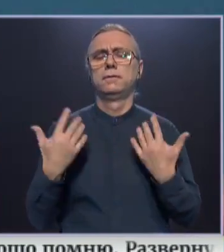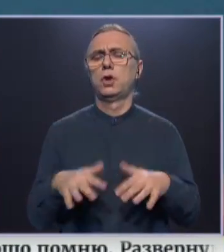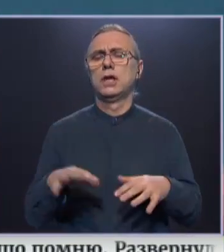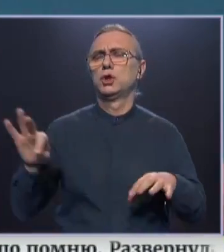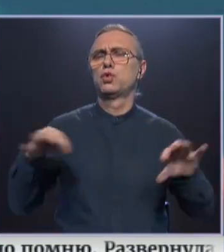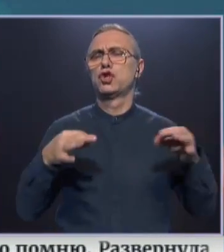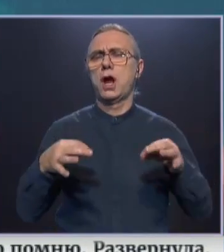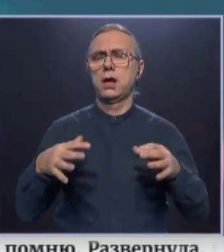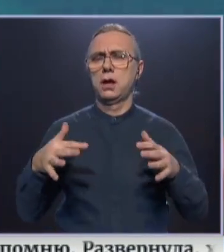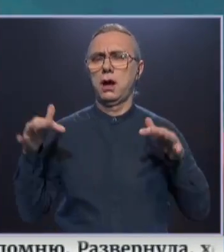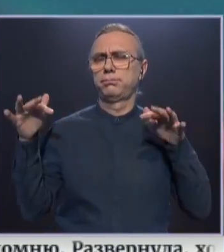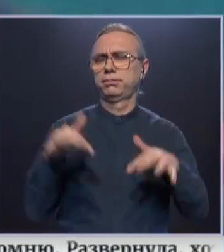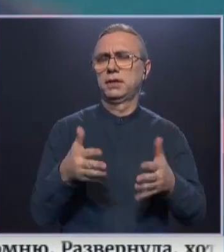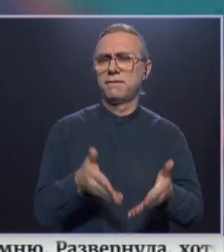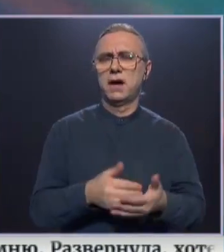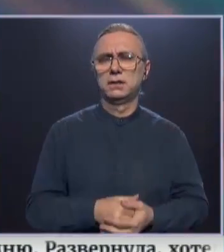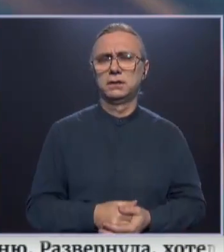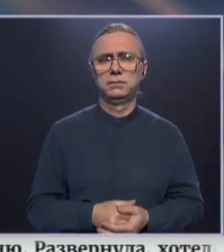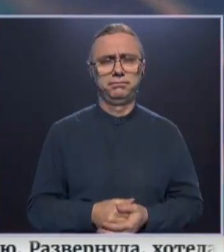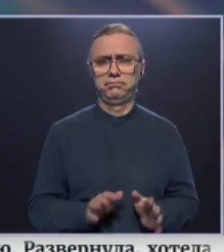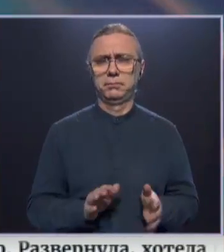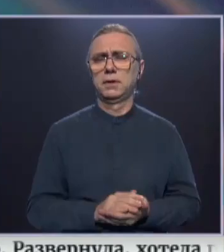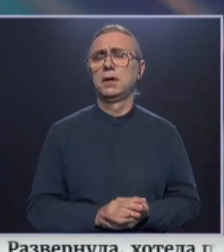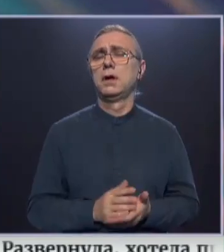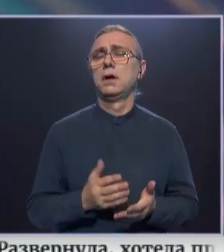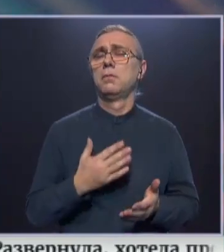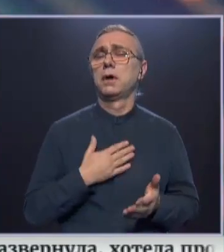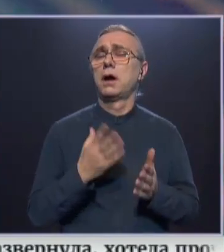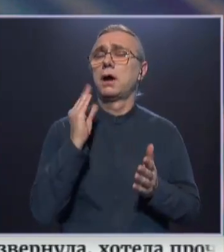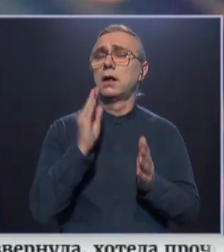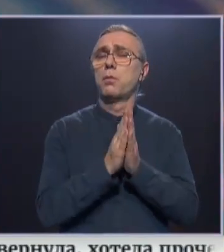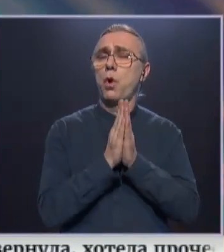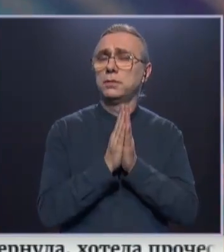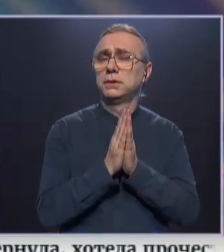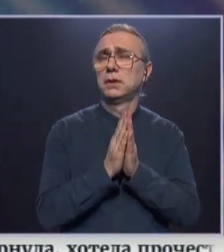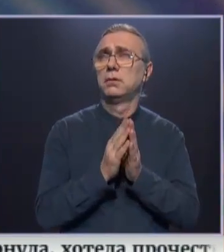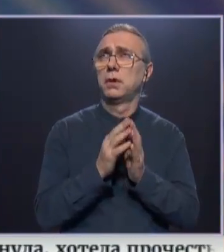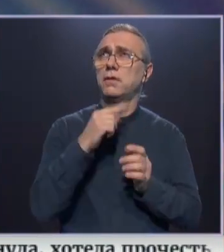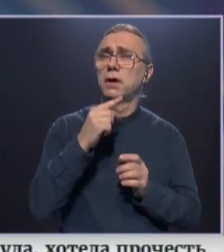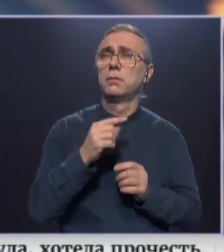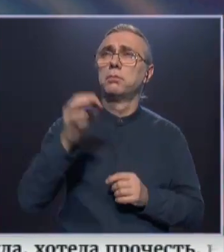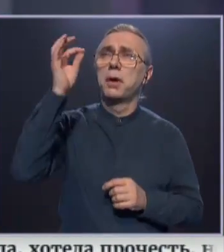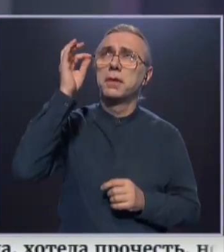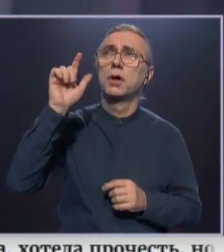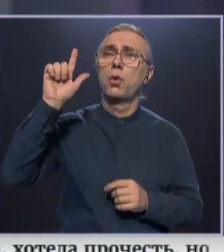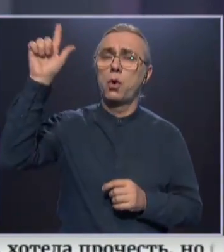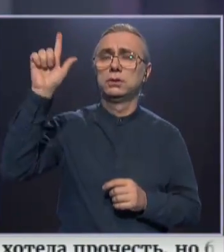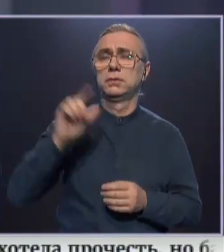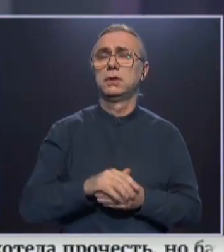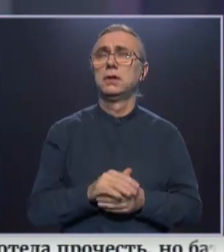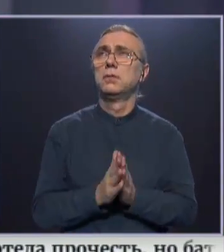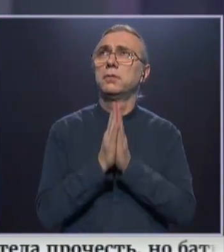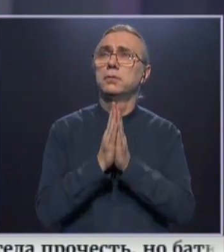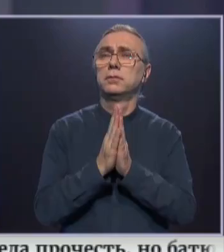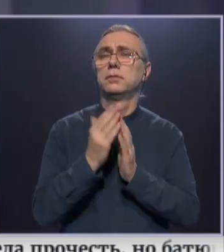вас. Мы же как бы не... Когда молимся, мы просим, помяни Господи. Мы же, так сказать, обращаемся,